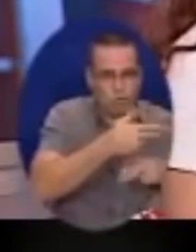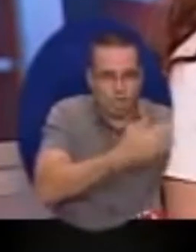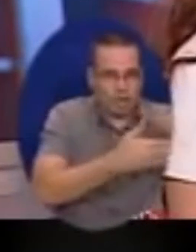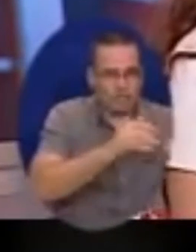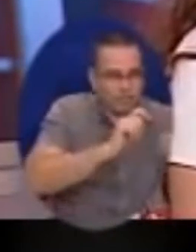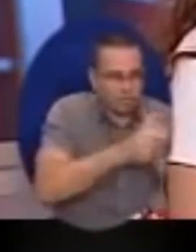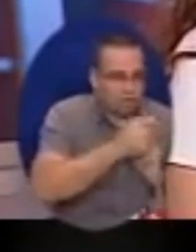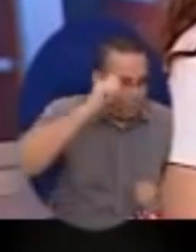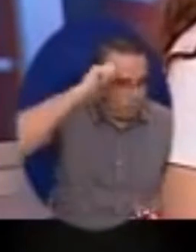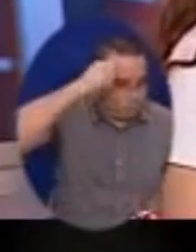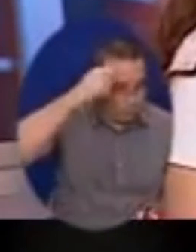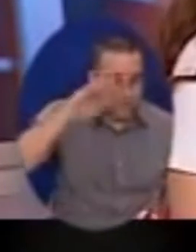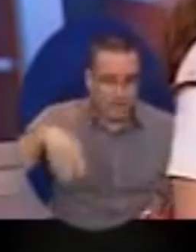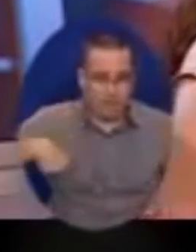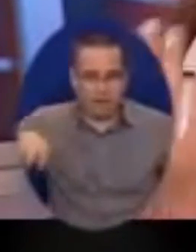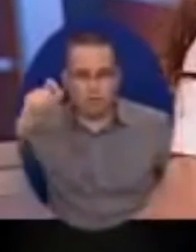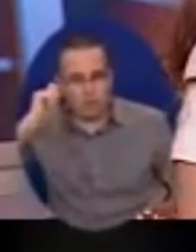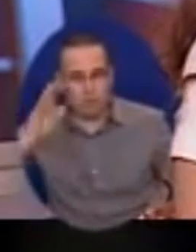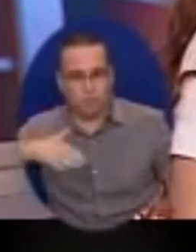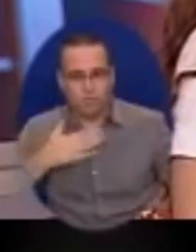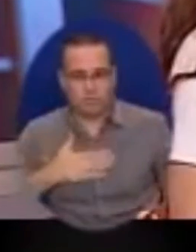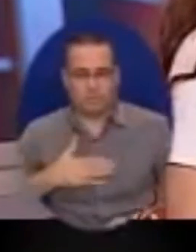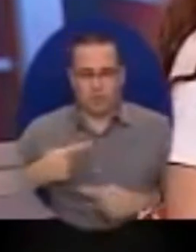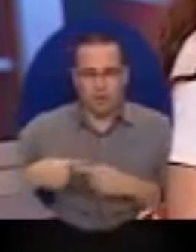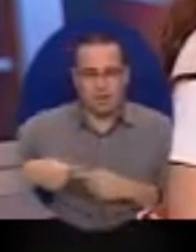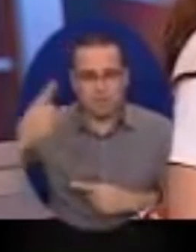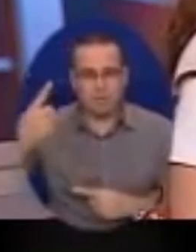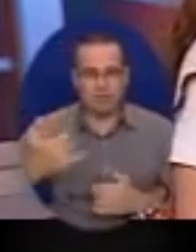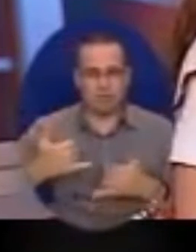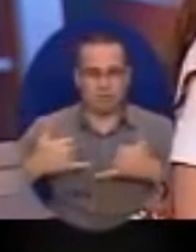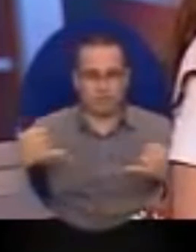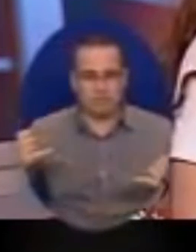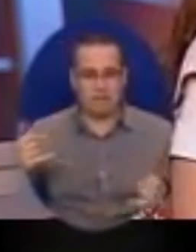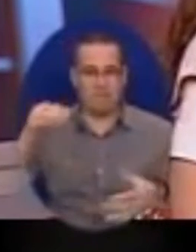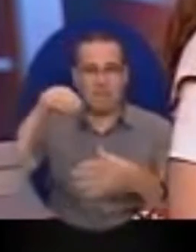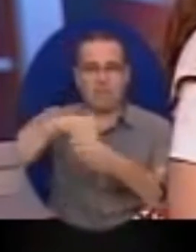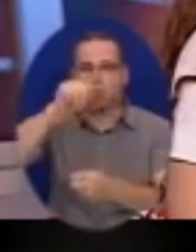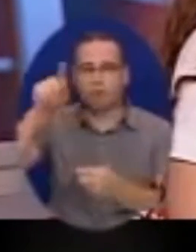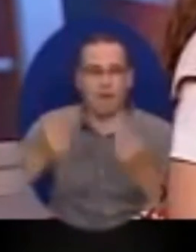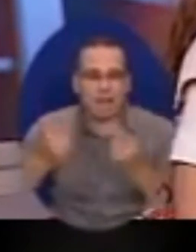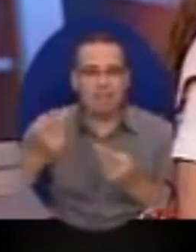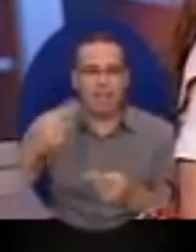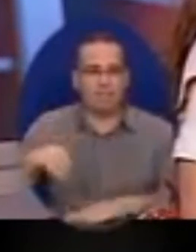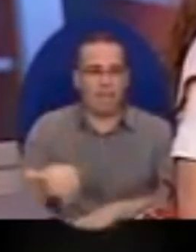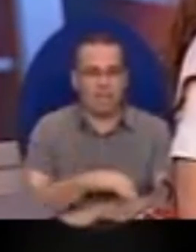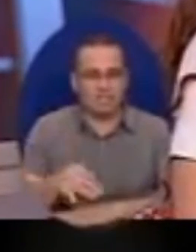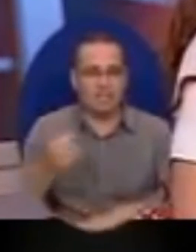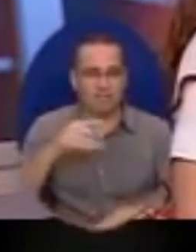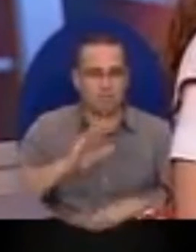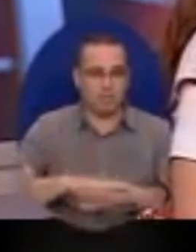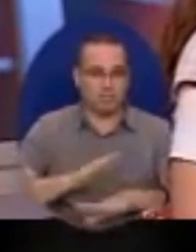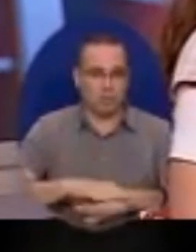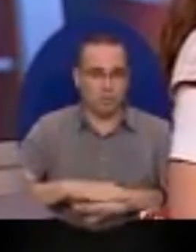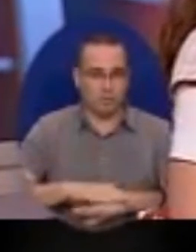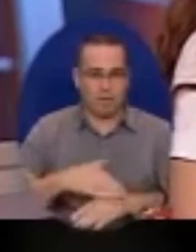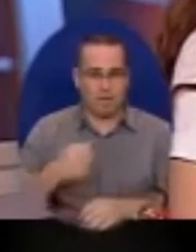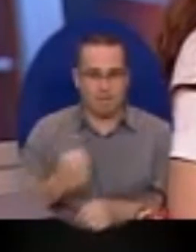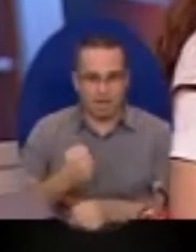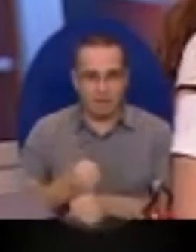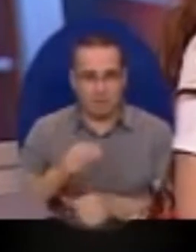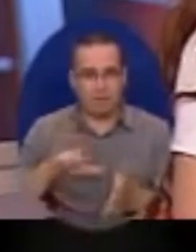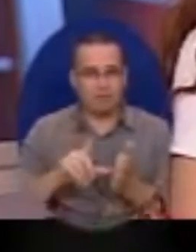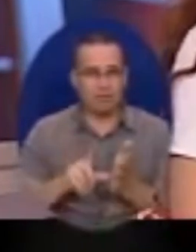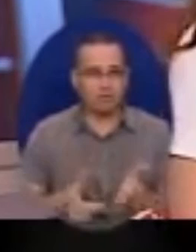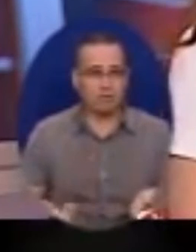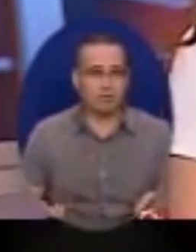צריכות, רוצות להתפתח. אנחנו גם רוצות להגיע להייטק ולכל מיני תחומי הנדסה ומקצועות פרקטיים